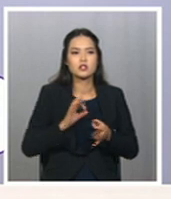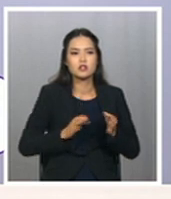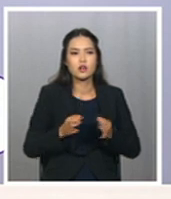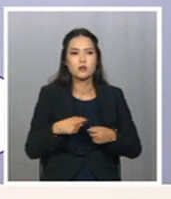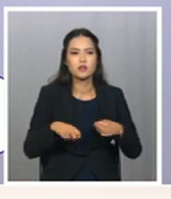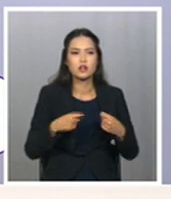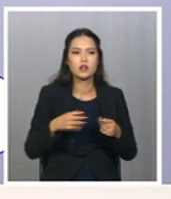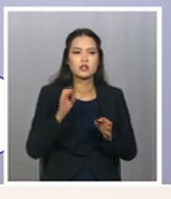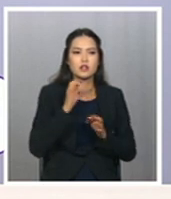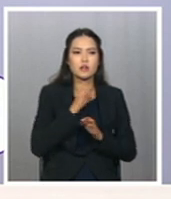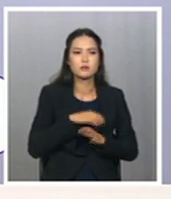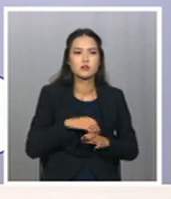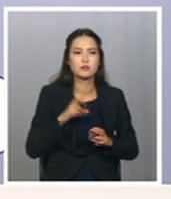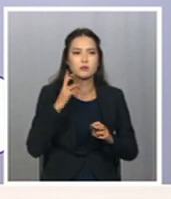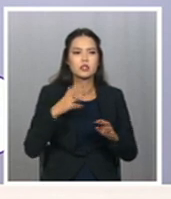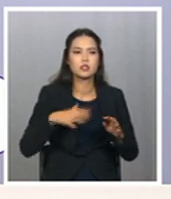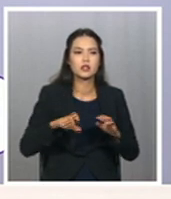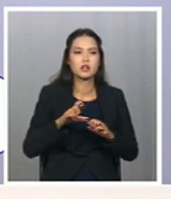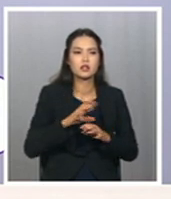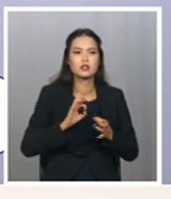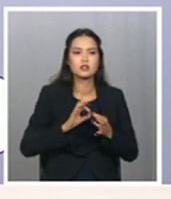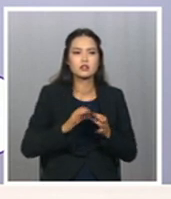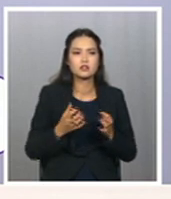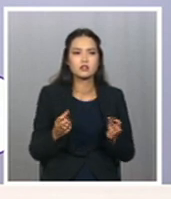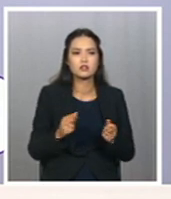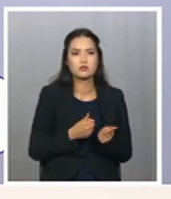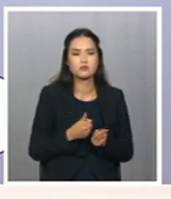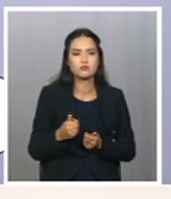мәдениет, халықаралық байланыстар жақсарды.